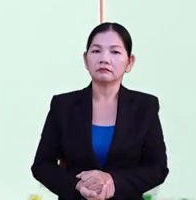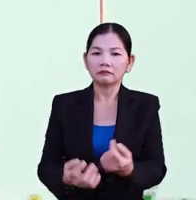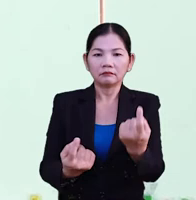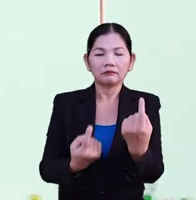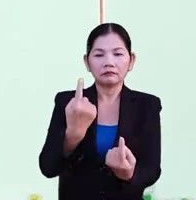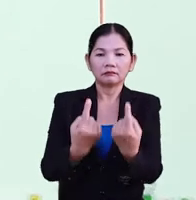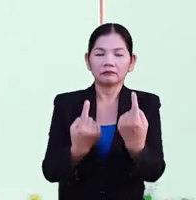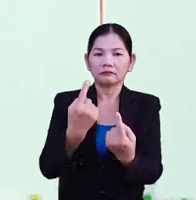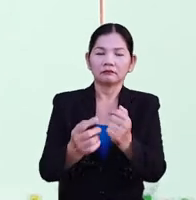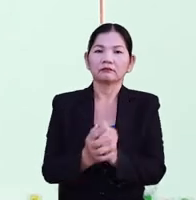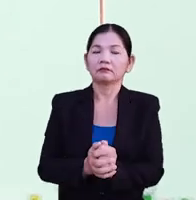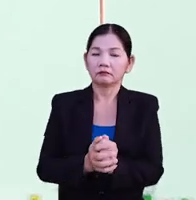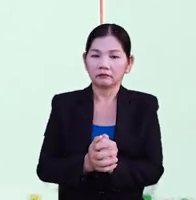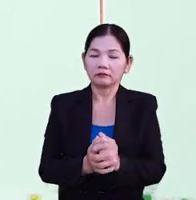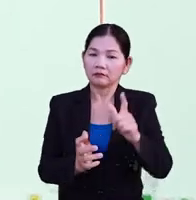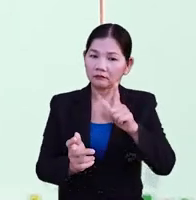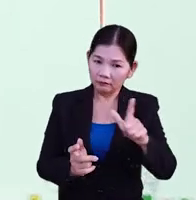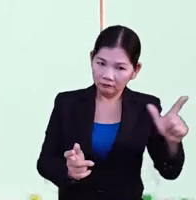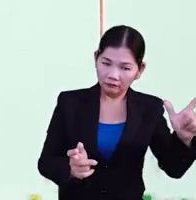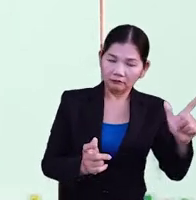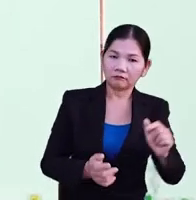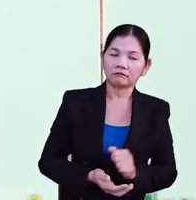ដែរដែរនៅខាងឆ្វេង